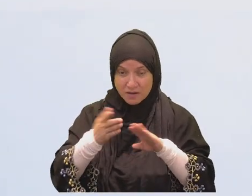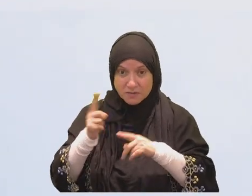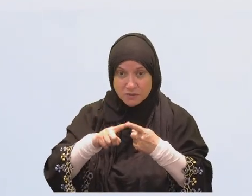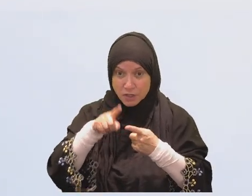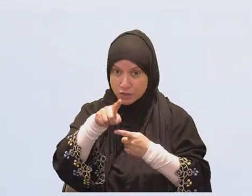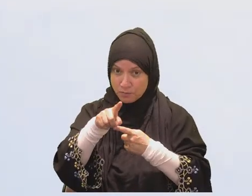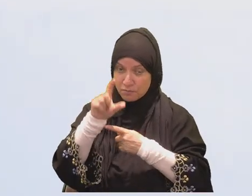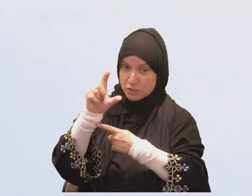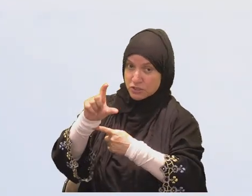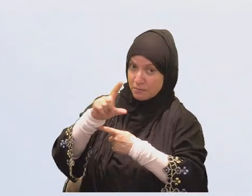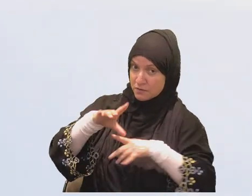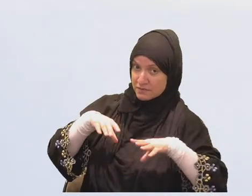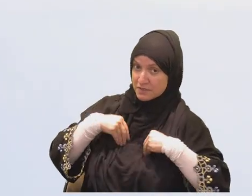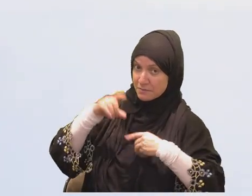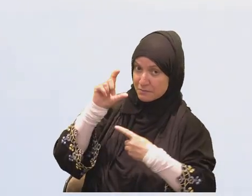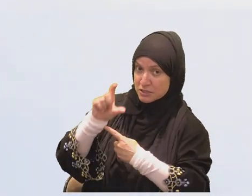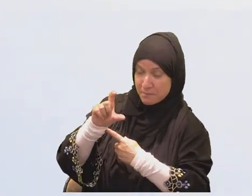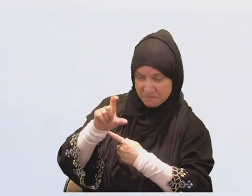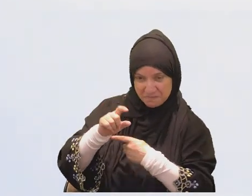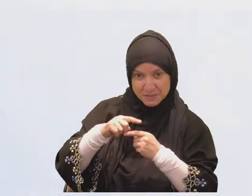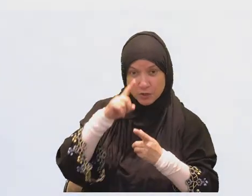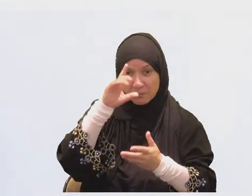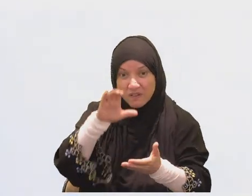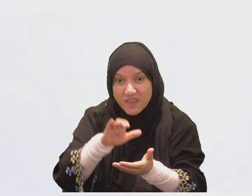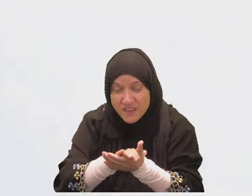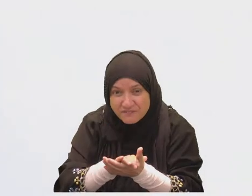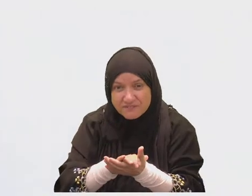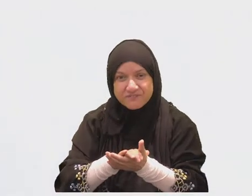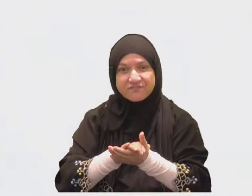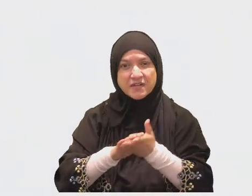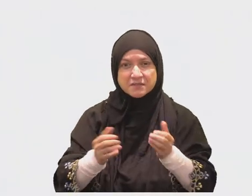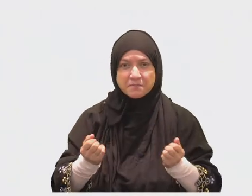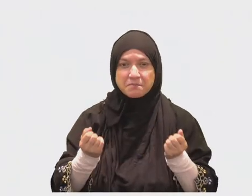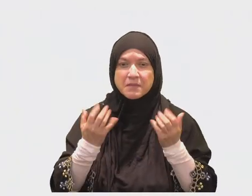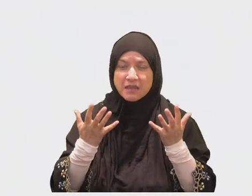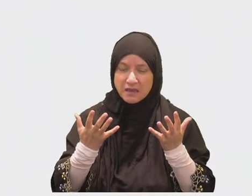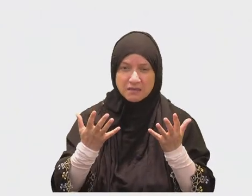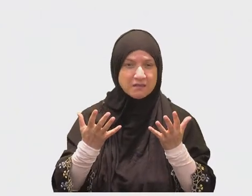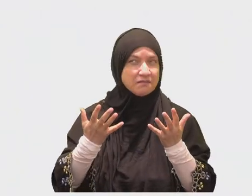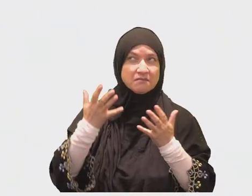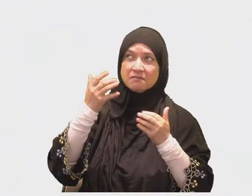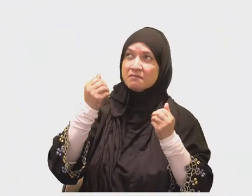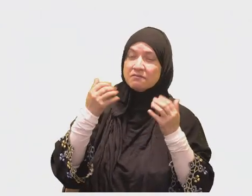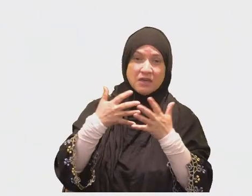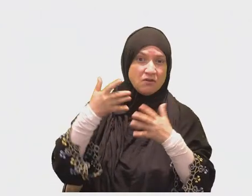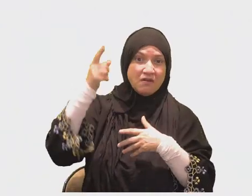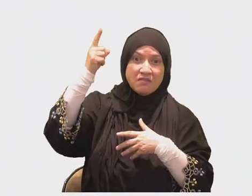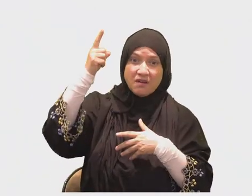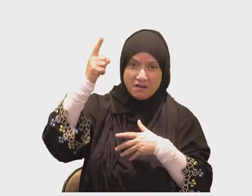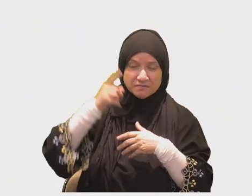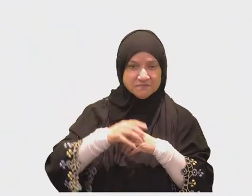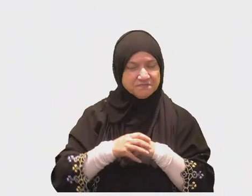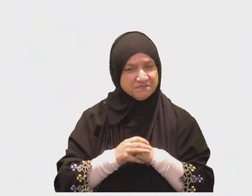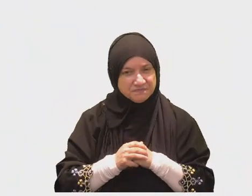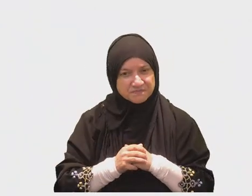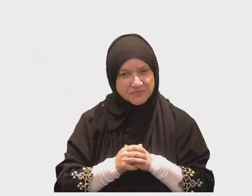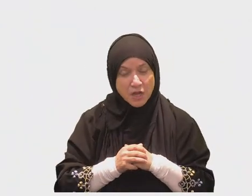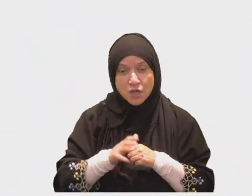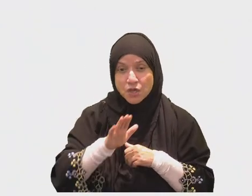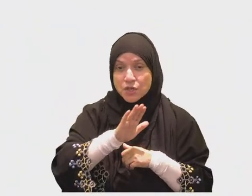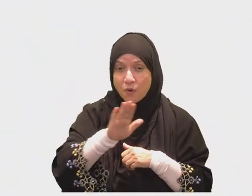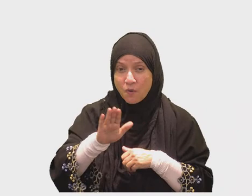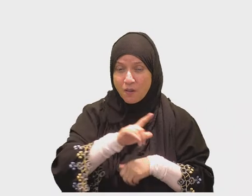أعمالكم ويغفر لكم ذنوبكم ومن يطع الله ورسوله فقد فاز